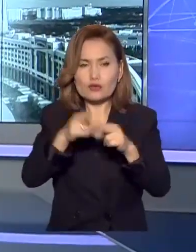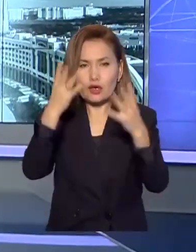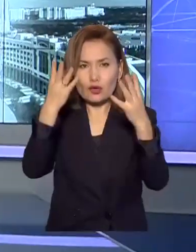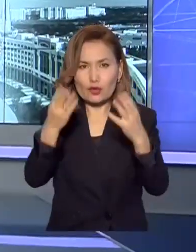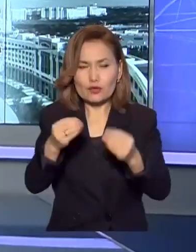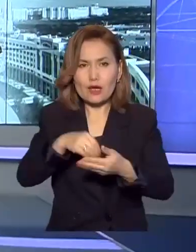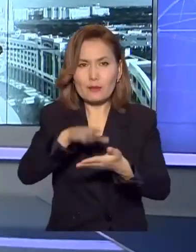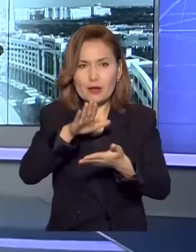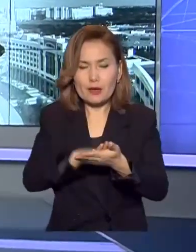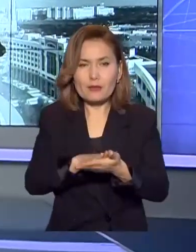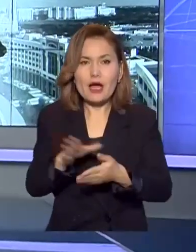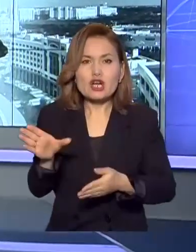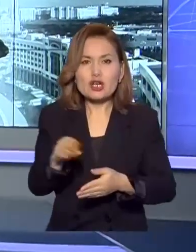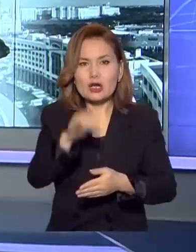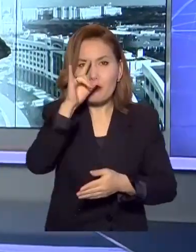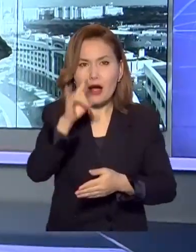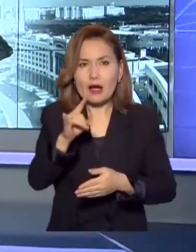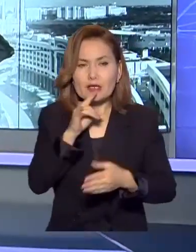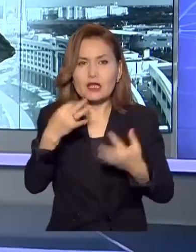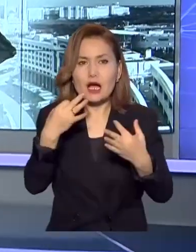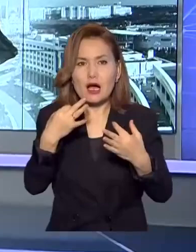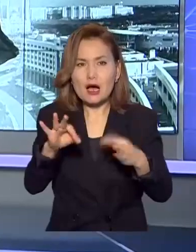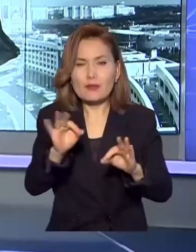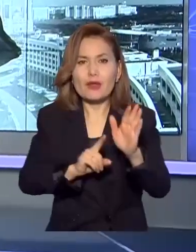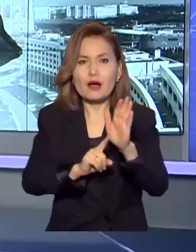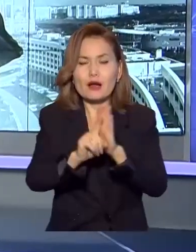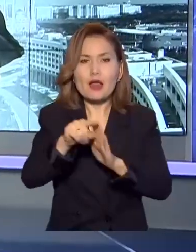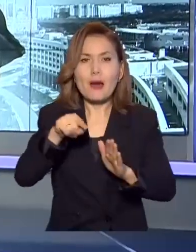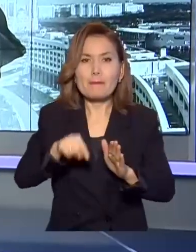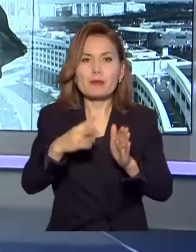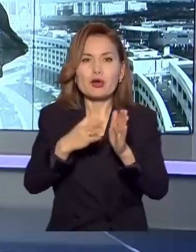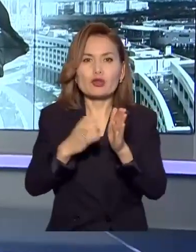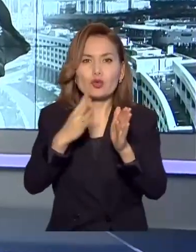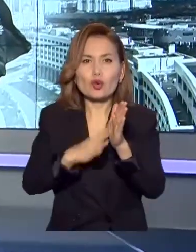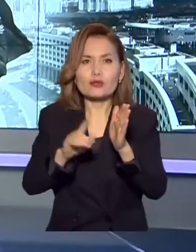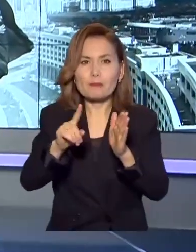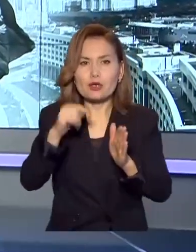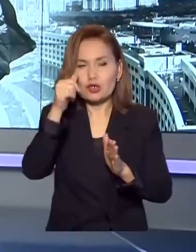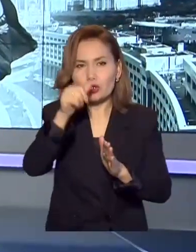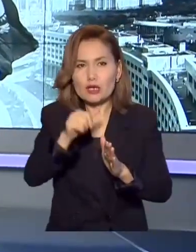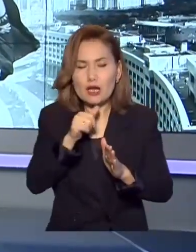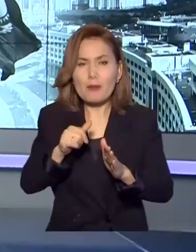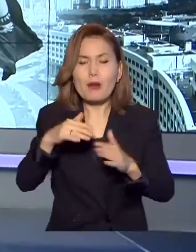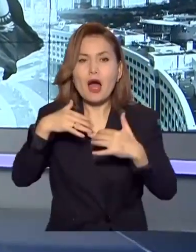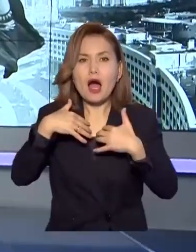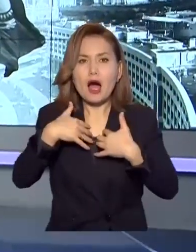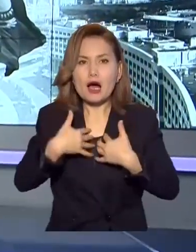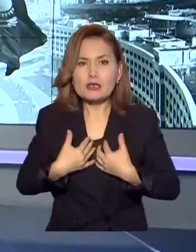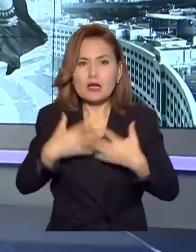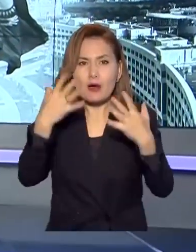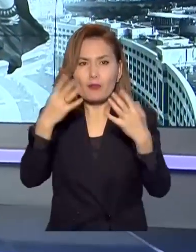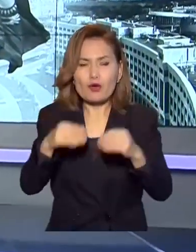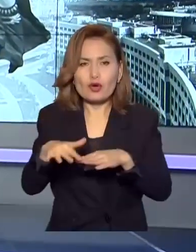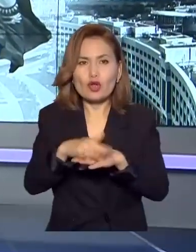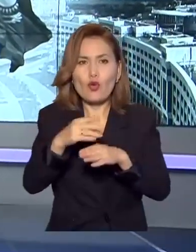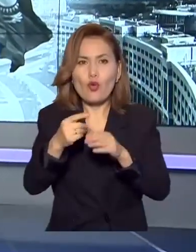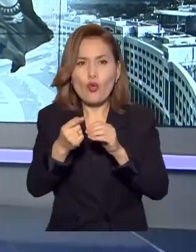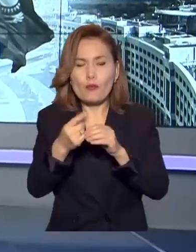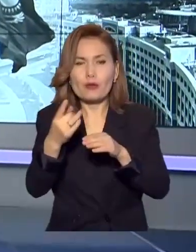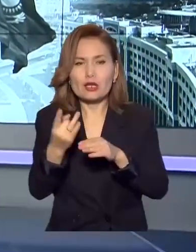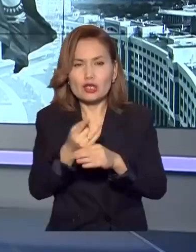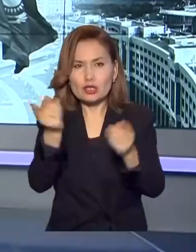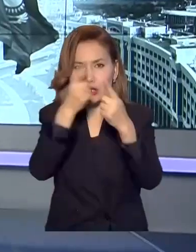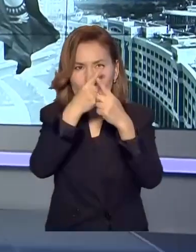белгіледі. Жалпы елімізде тәуелсіздік алған 1991 жылдан бері аза тұту күні 11-ші рет жарияланып отыр.